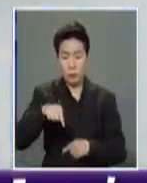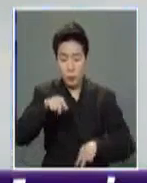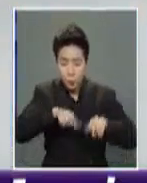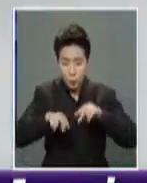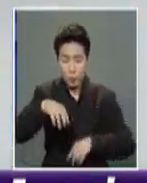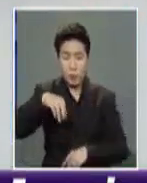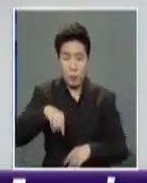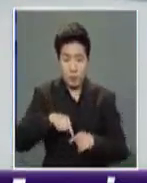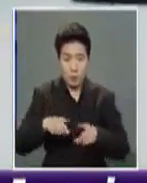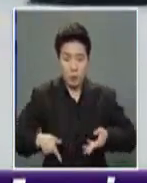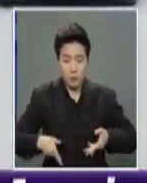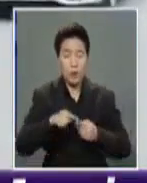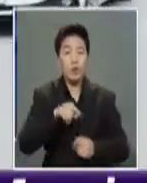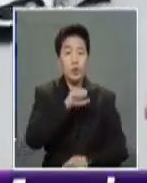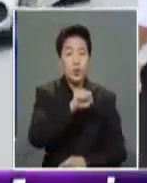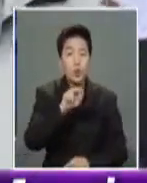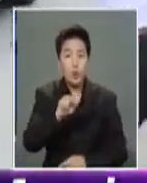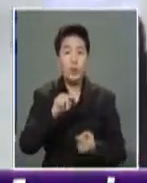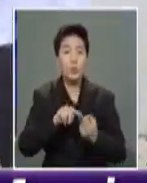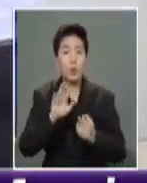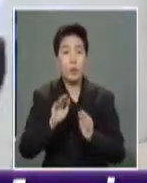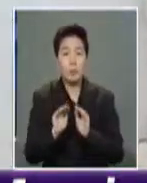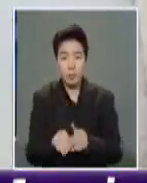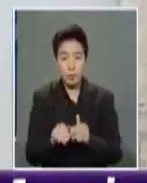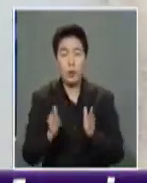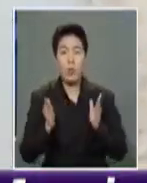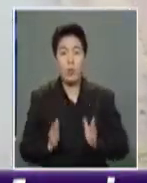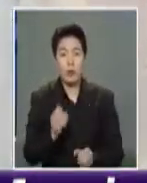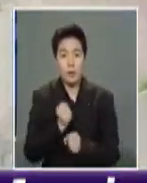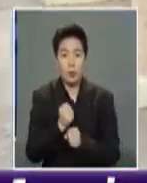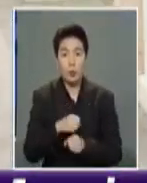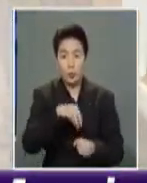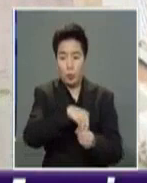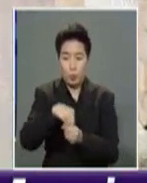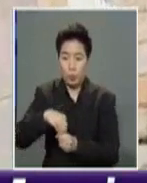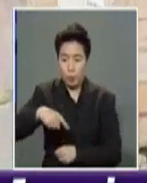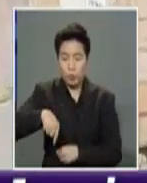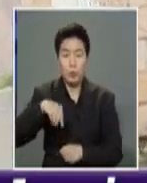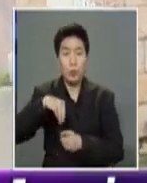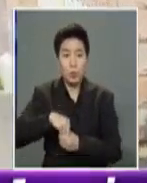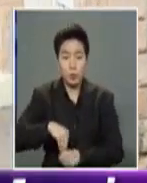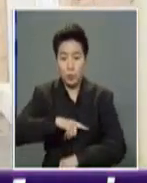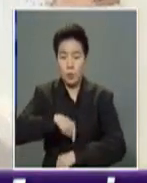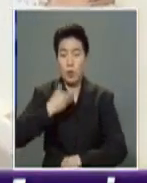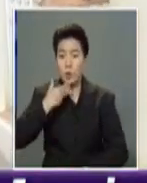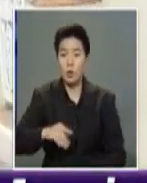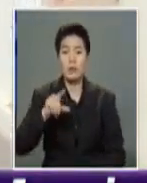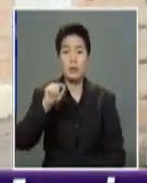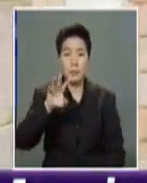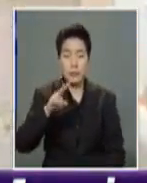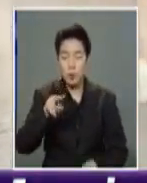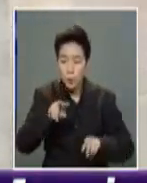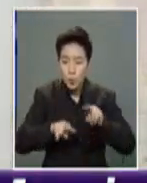งนี้นะคะอยู่ในท้องที่สน.ลาดพร้าวค่ะโดยจะมีเจ้าหน้าที่ประจำการภายในจุดตรวจตลอด24ชั่วโมงนะคะเพื่อดูแลความปล